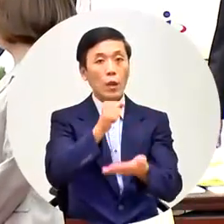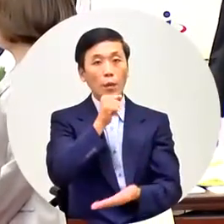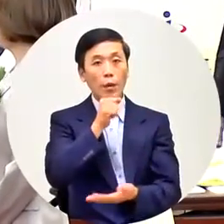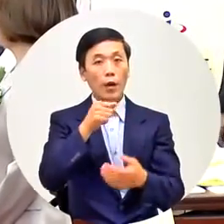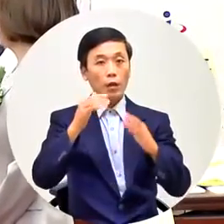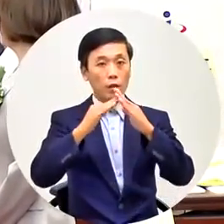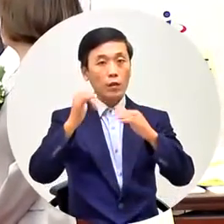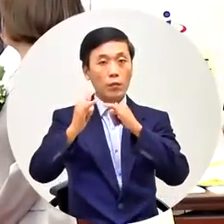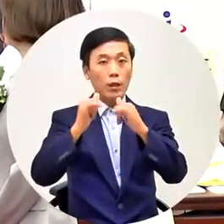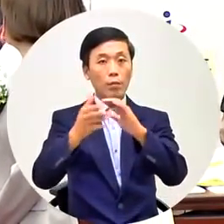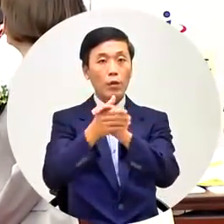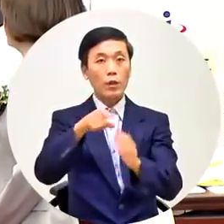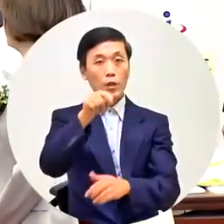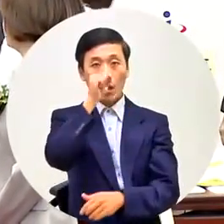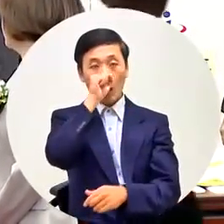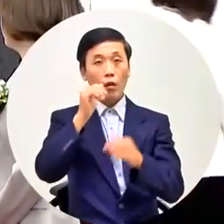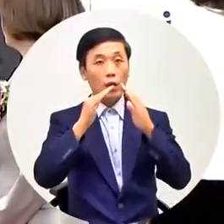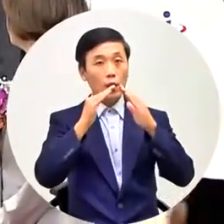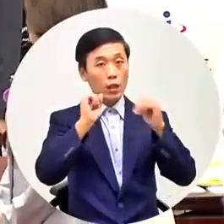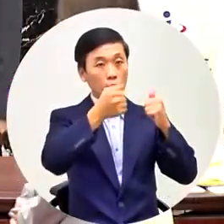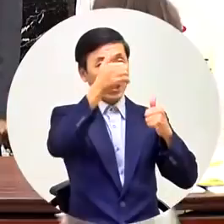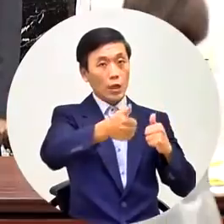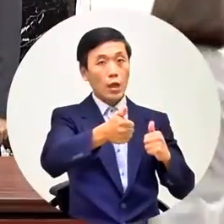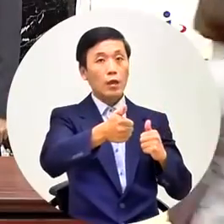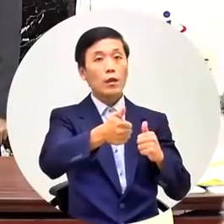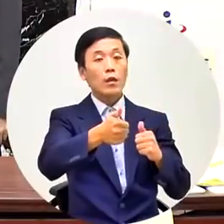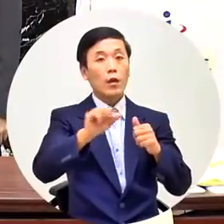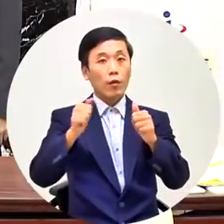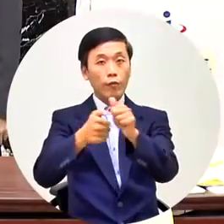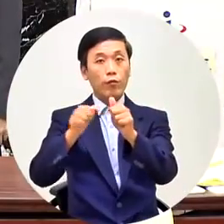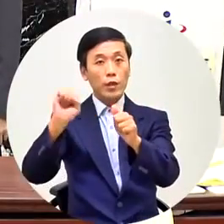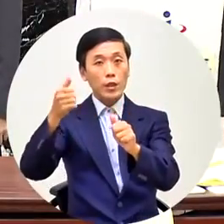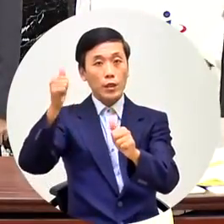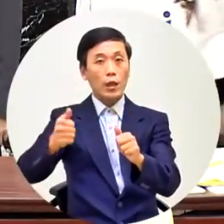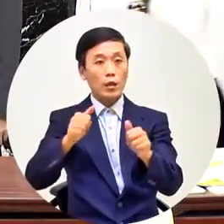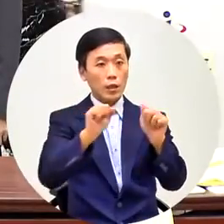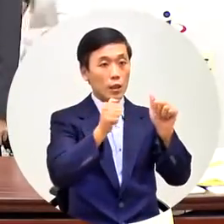长各有议长有两张跟副议长有四张就是